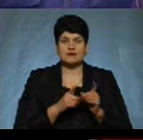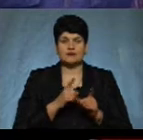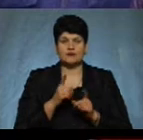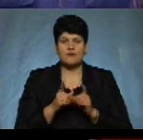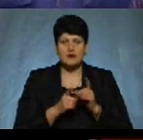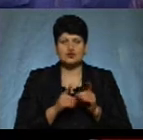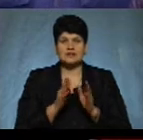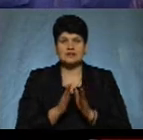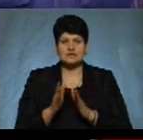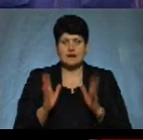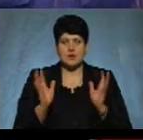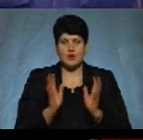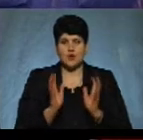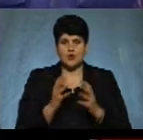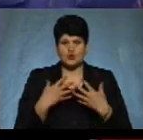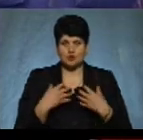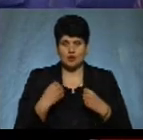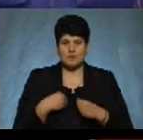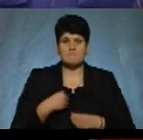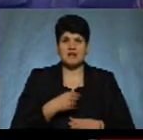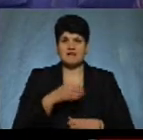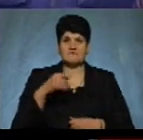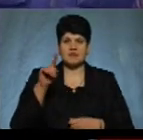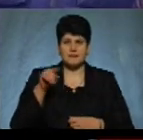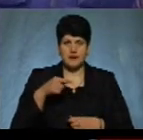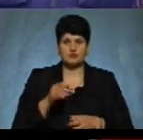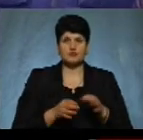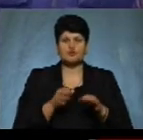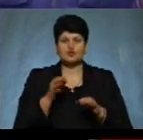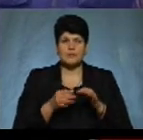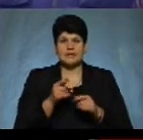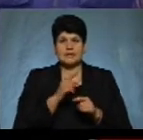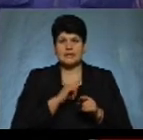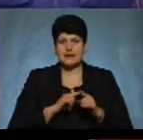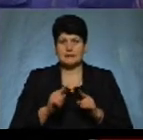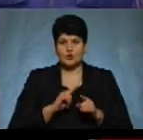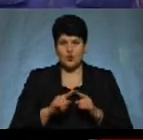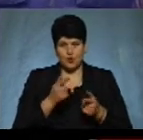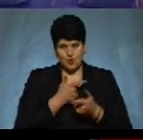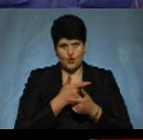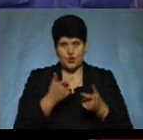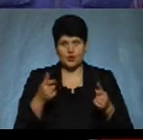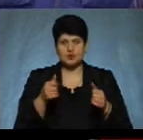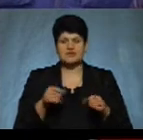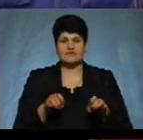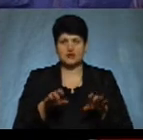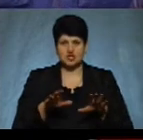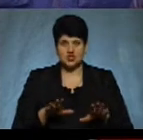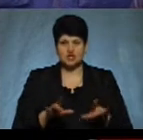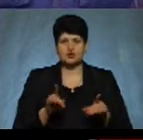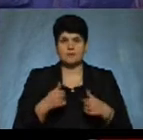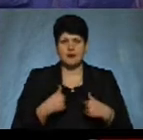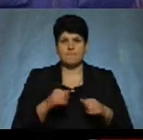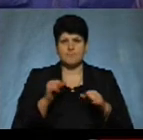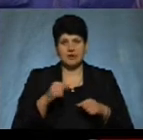охорони здоров'я. Ми вимагаємо, щоб суддя терміново оголосив його рішення, щоб ми